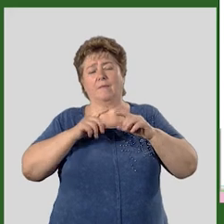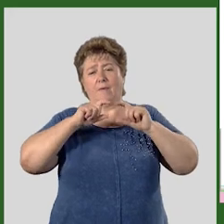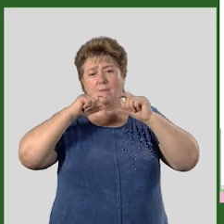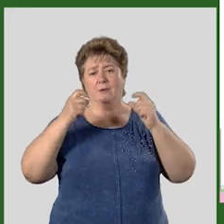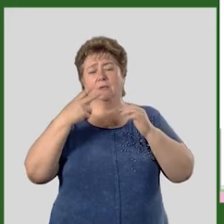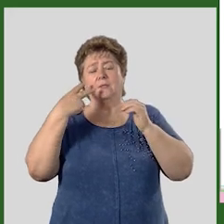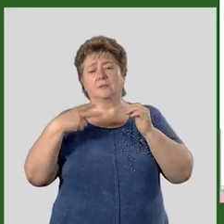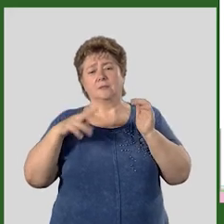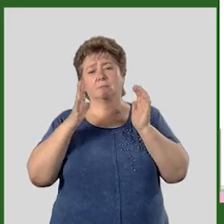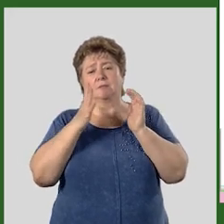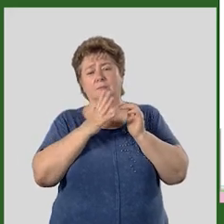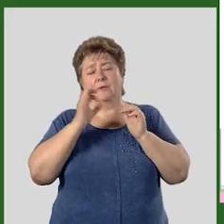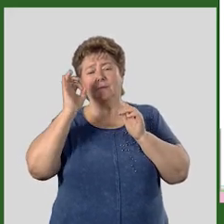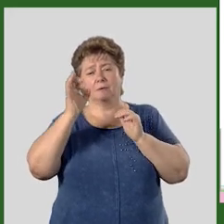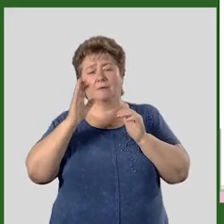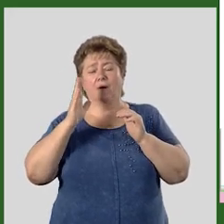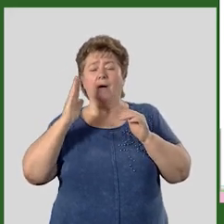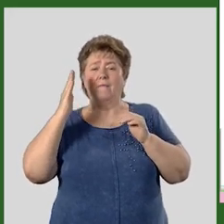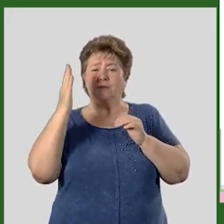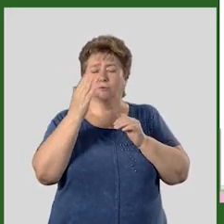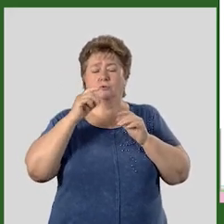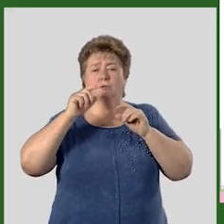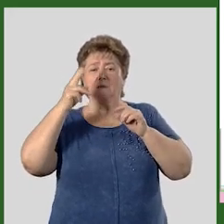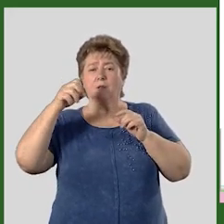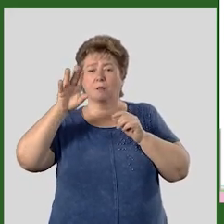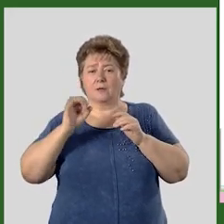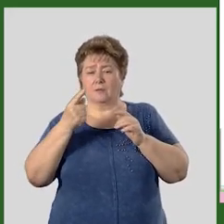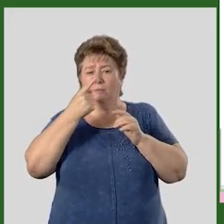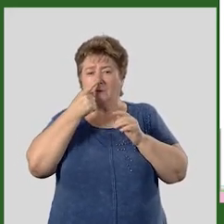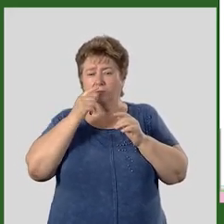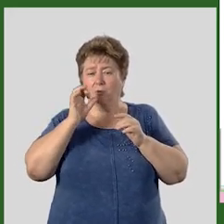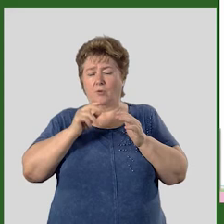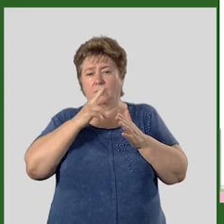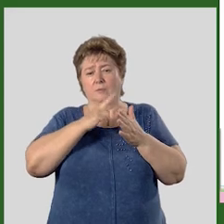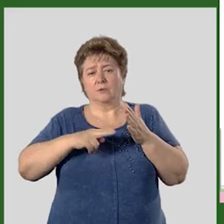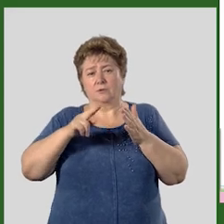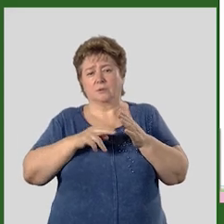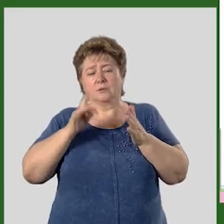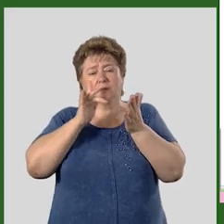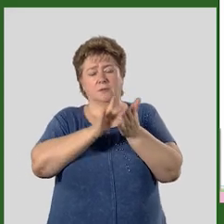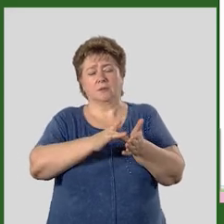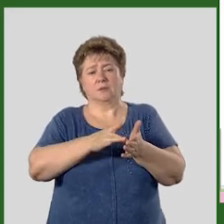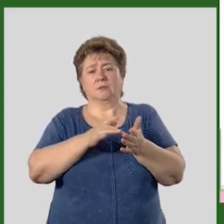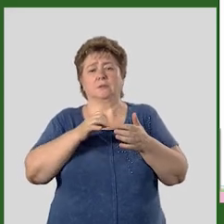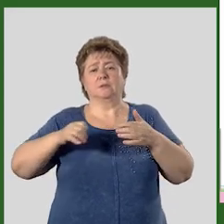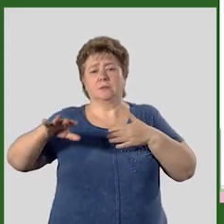пояса 75 градусов восточной долготы проходит вблизи от Бишкека, столицы